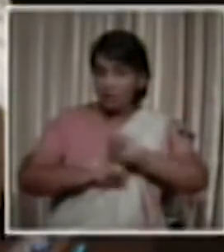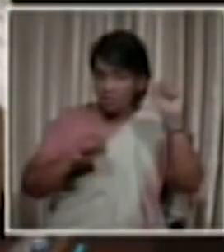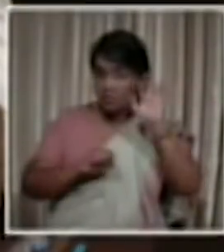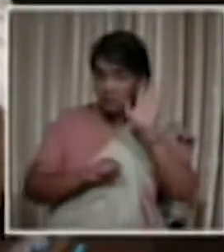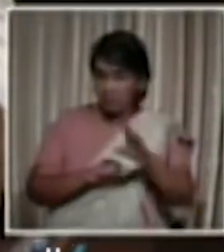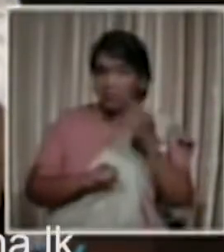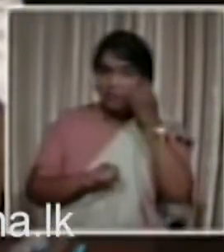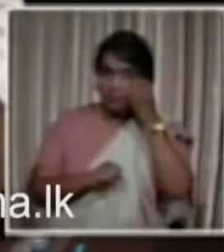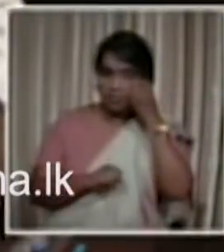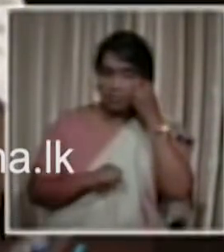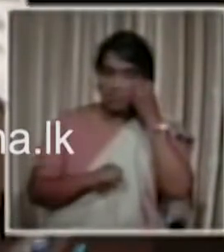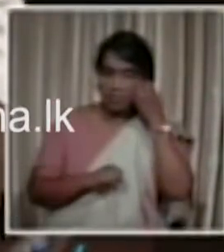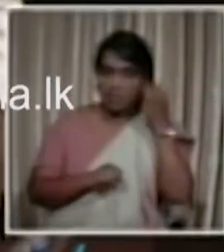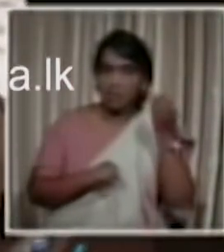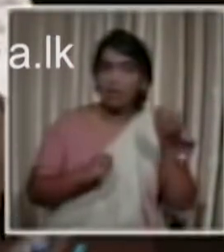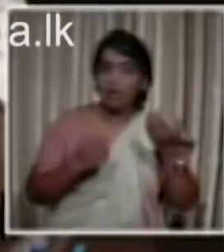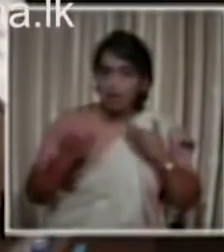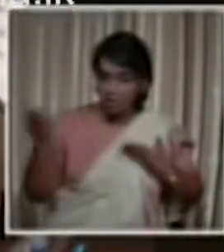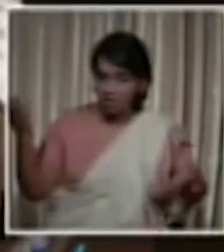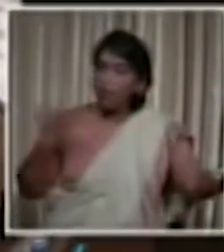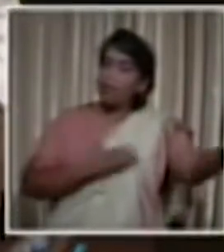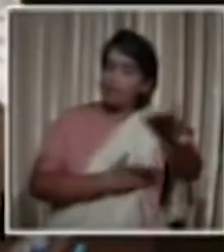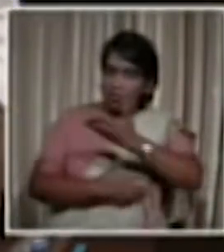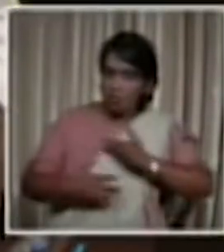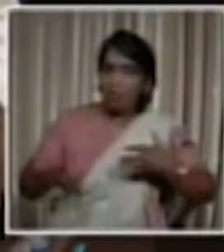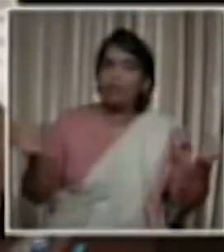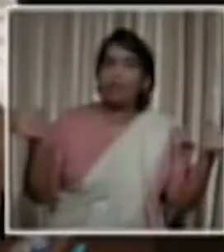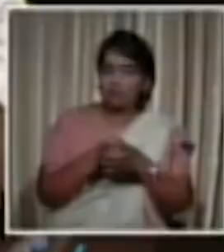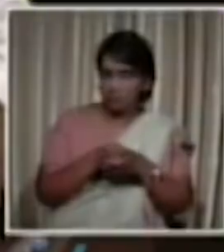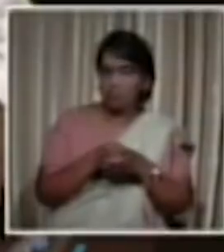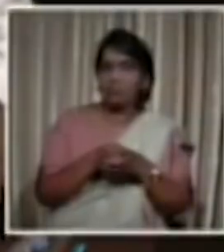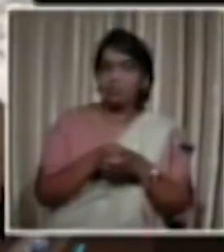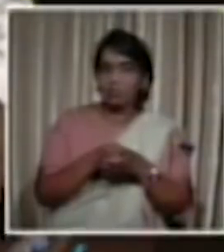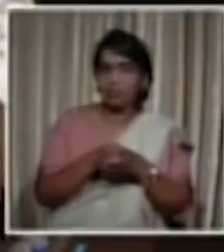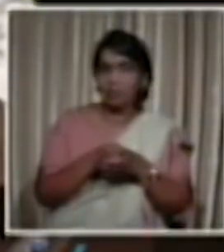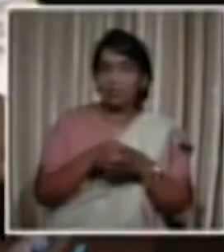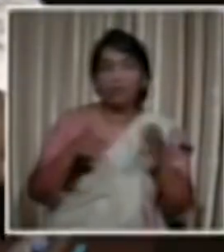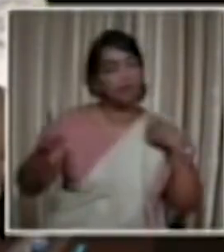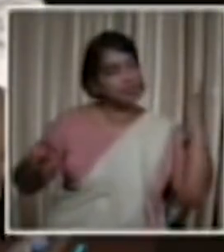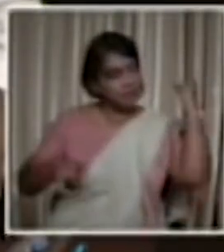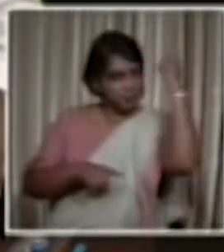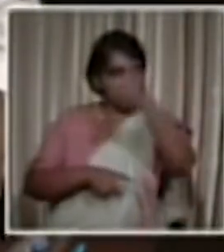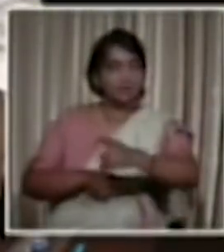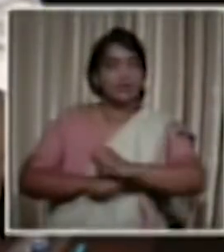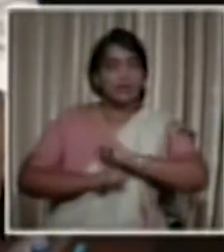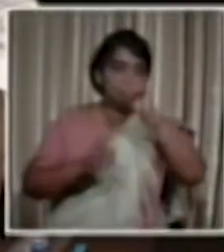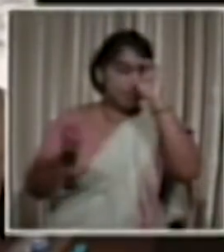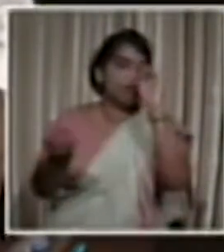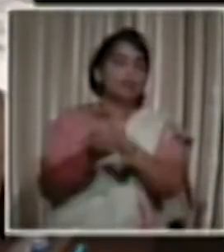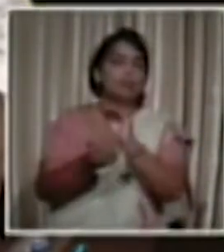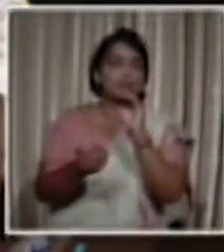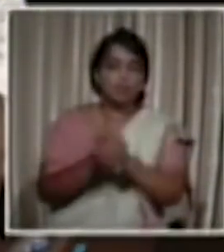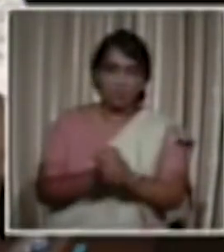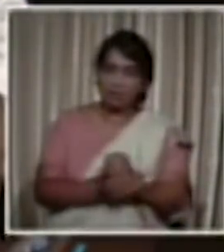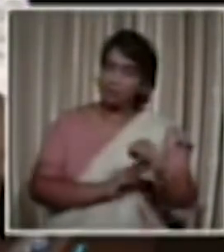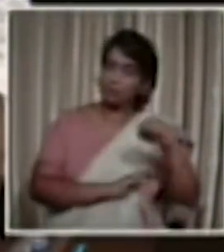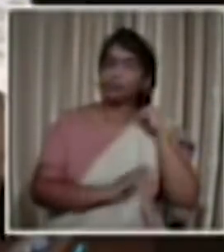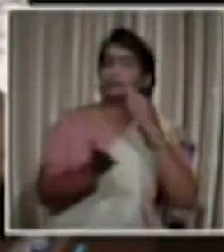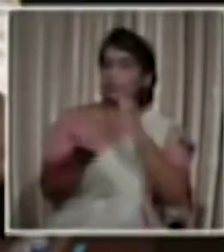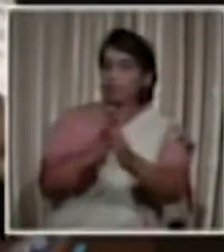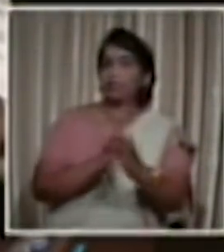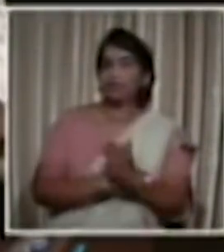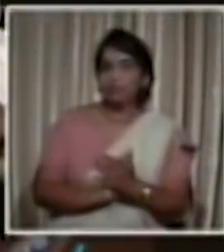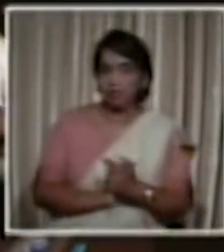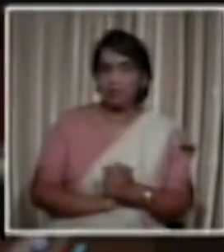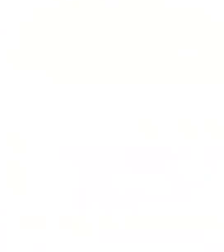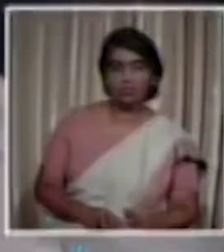තිබ්බොත් අපි අපේ මේ සියලු දෙනා මේ කණ්ඩායමක් හැටියට අපි එතනට යනවා ඒගොල්ලෝ ආරක්ෂා කරන පලිය හැටියට ඒක